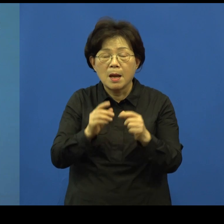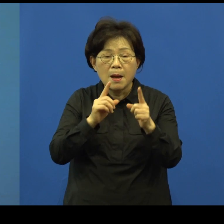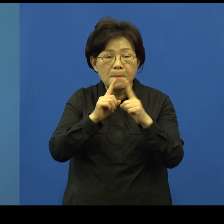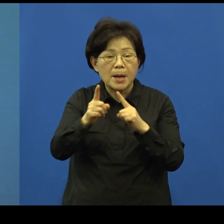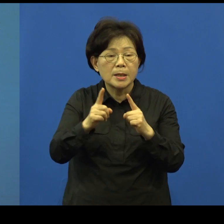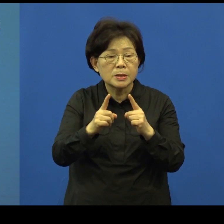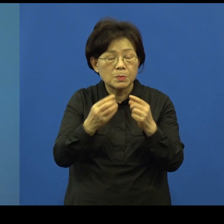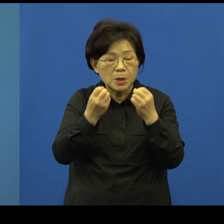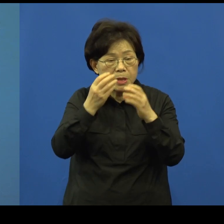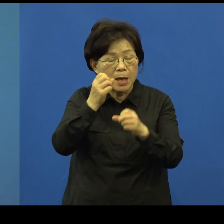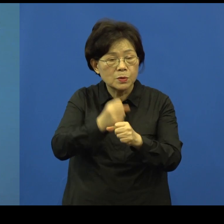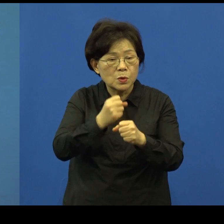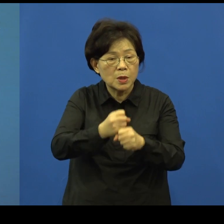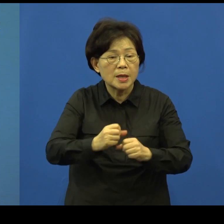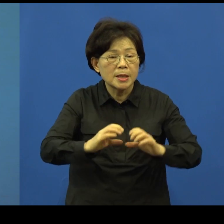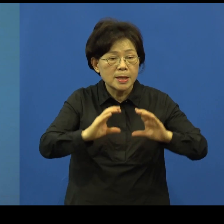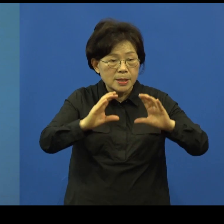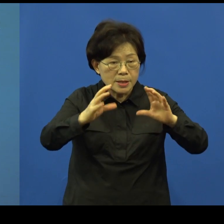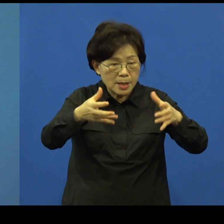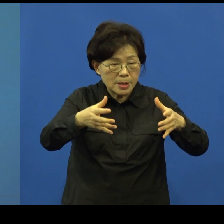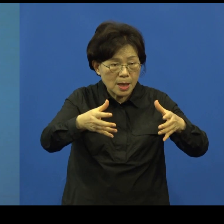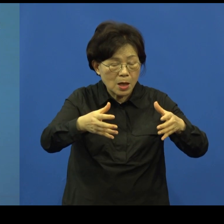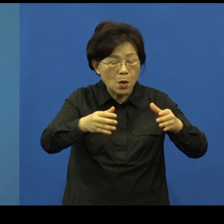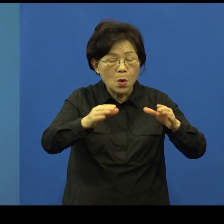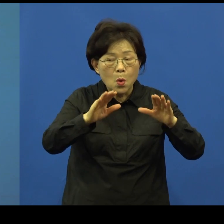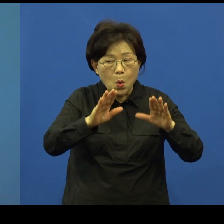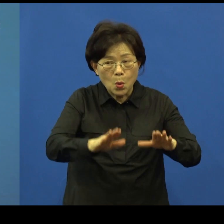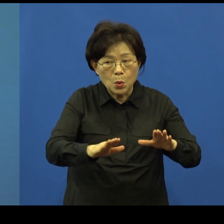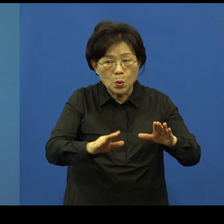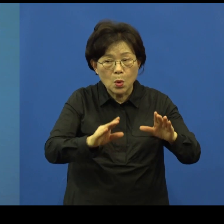말씀으로 창조된 세상은 오늘 또 말씀으로 돌아가죠.